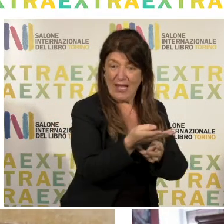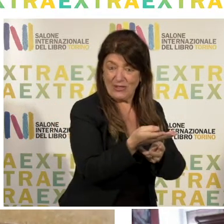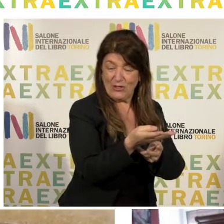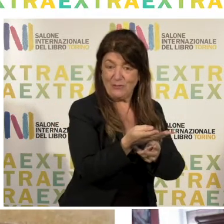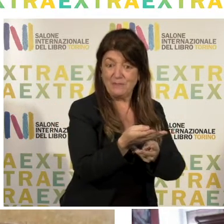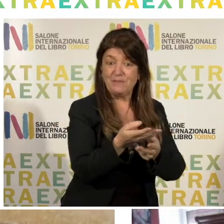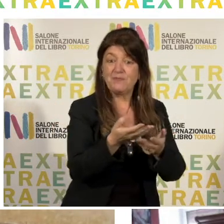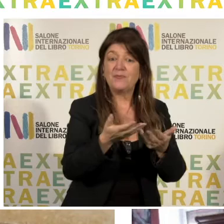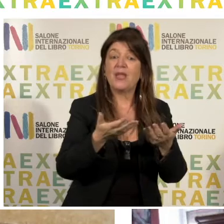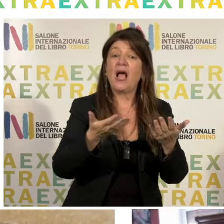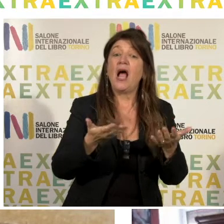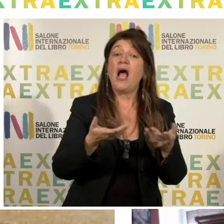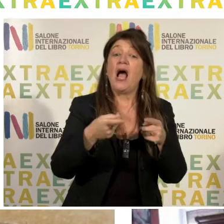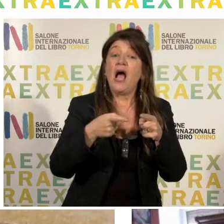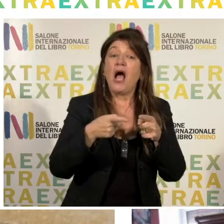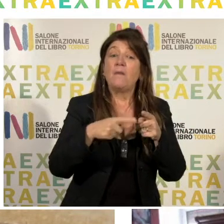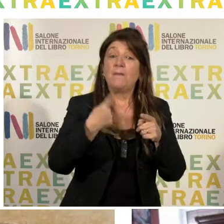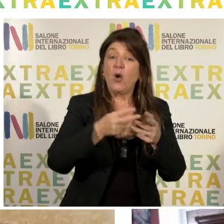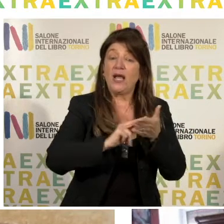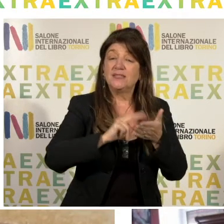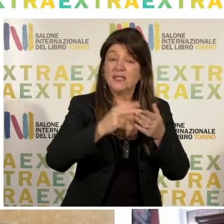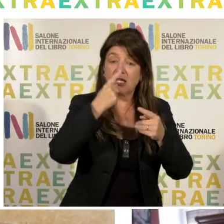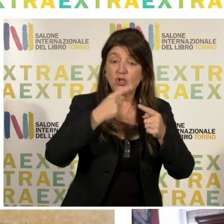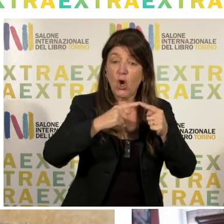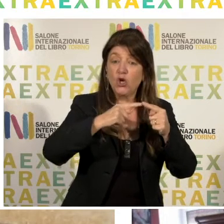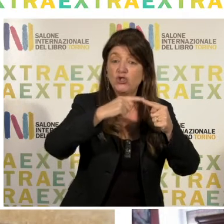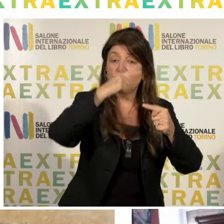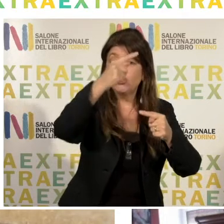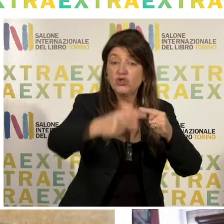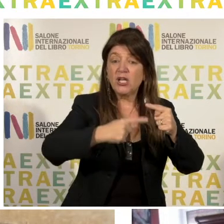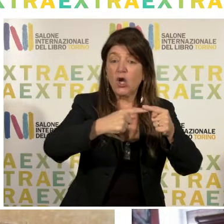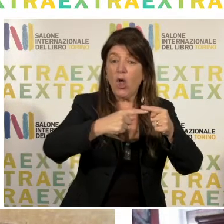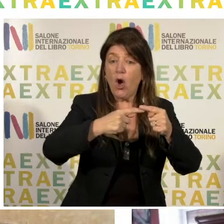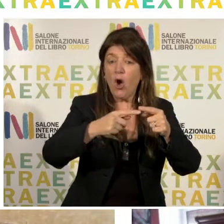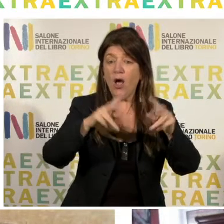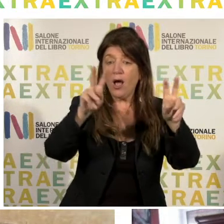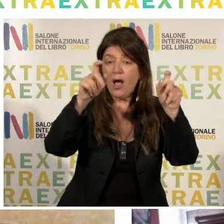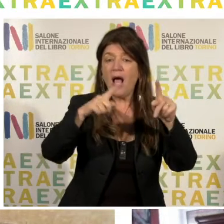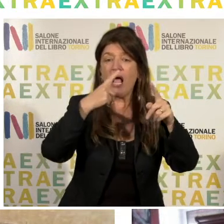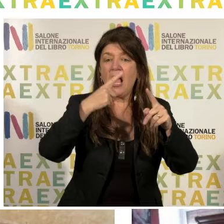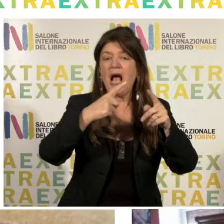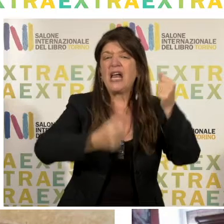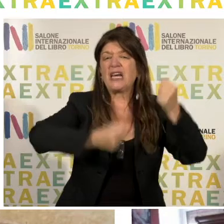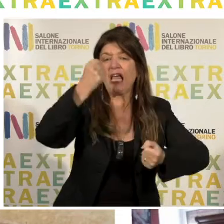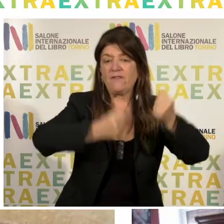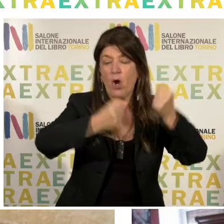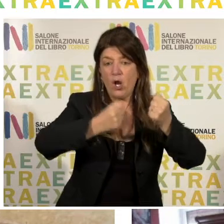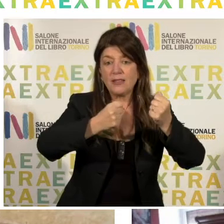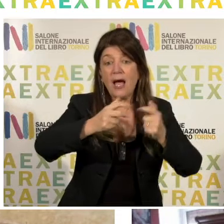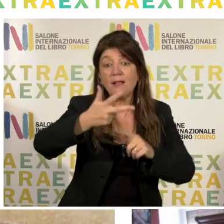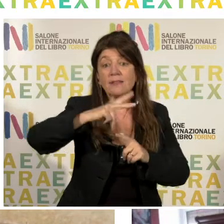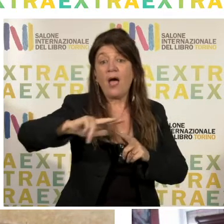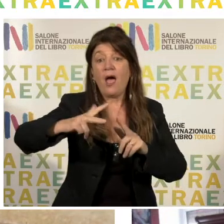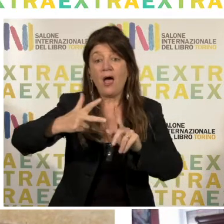Il primo, il ciclo dell'assurdo, il secondo, il ciclo della rivolta, il terzo, che aveva in mente e che potrà solo abbozzare in